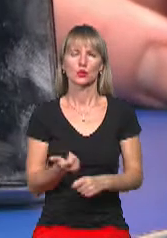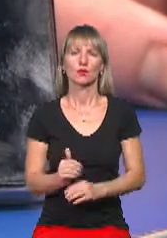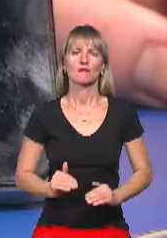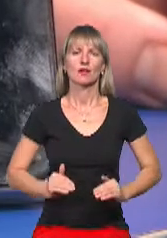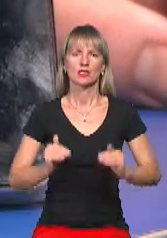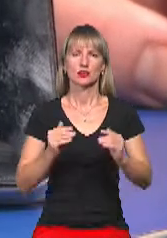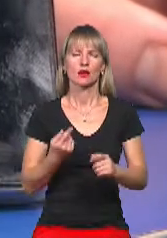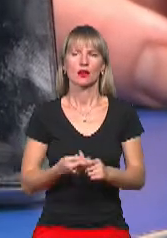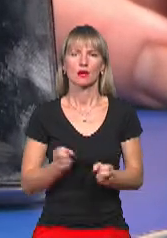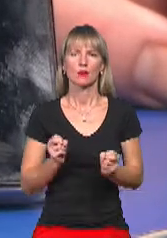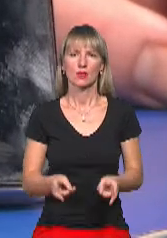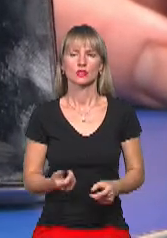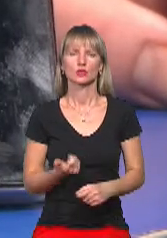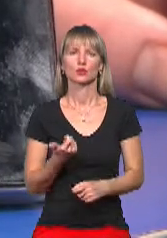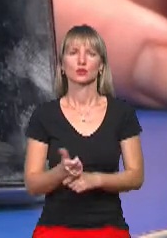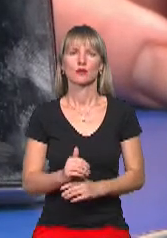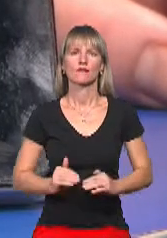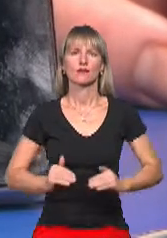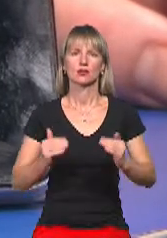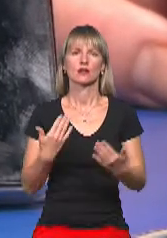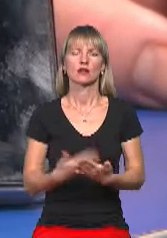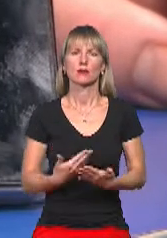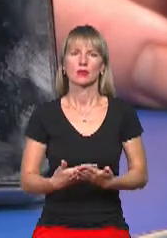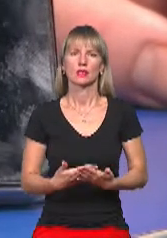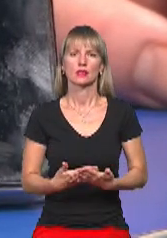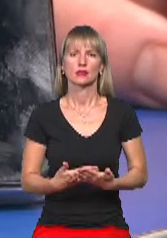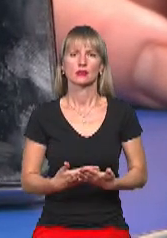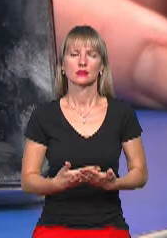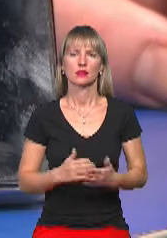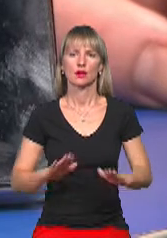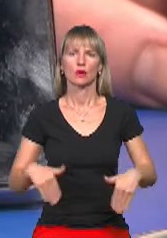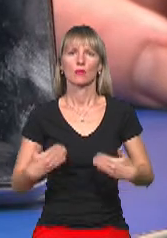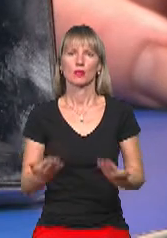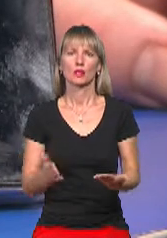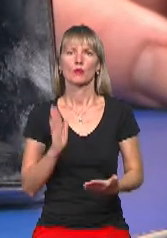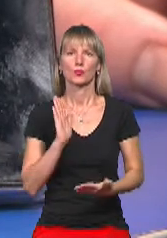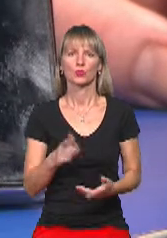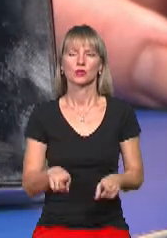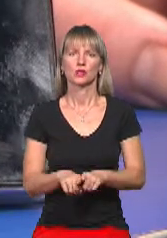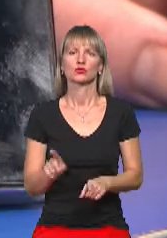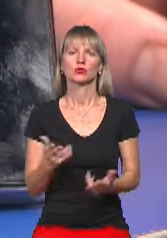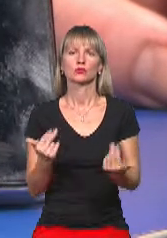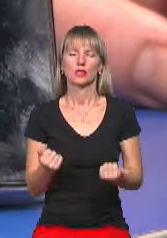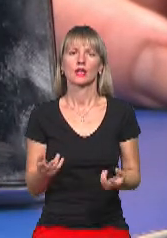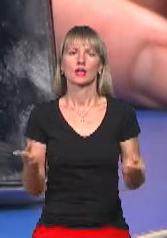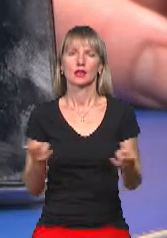високий або небезпечний. Ну, от дуже високий, наприклад. Рекомендації будуть такі, що так,